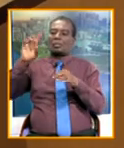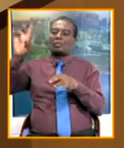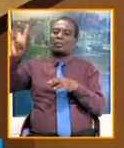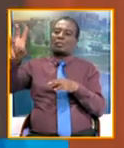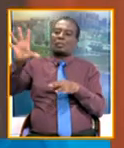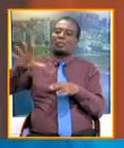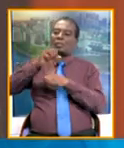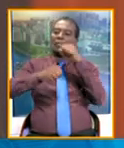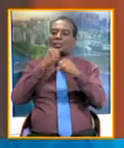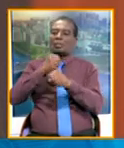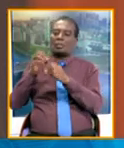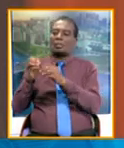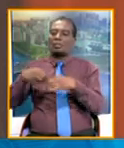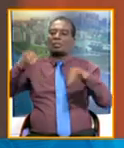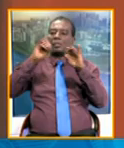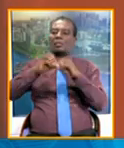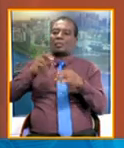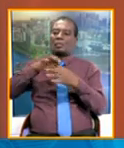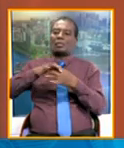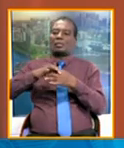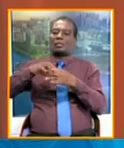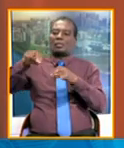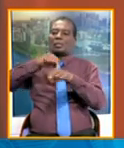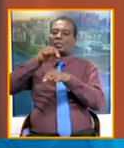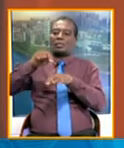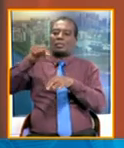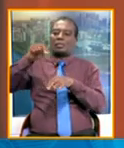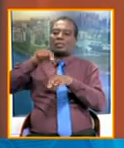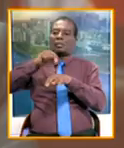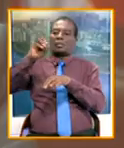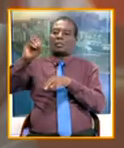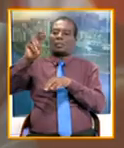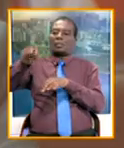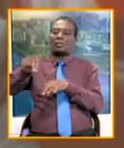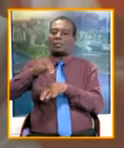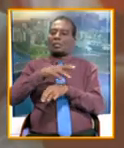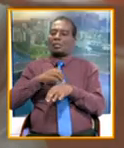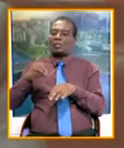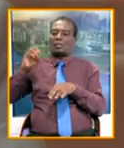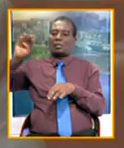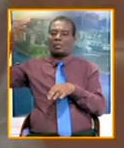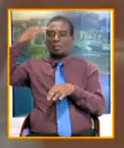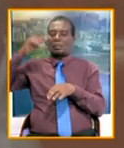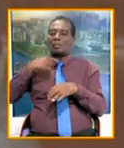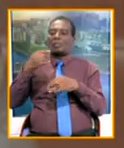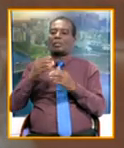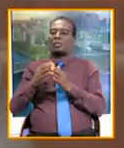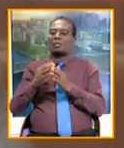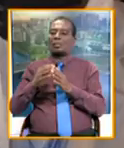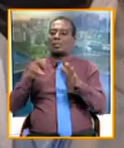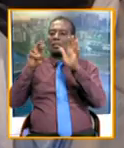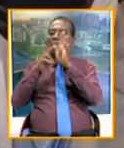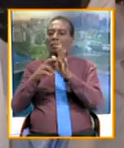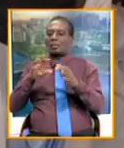de l'Organisation des Nations Unies pour l'éducation, la science et la culture, Maria Toukoné a salué la désignation